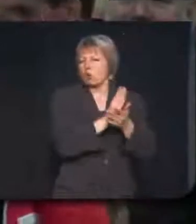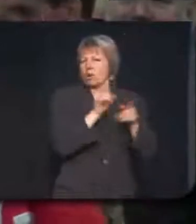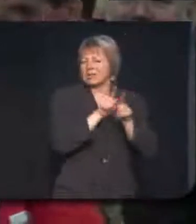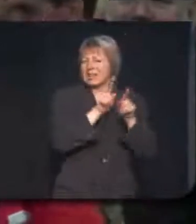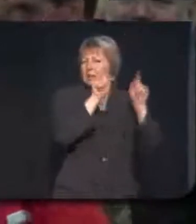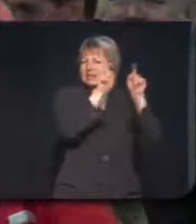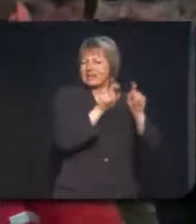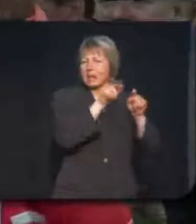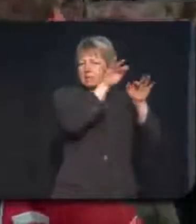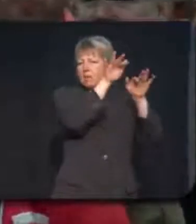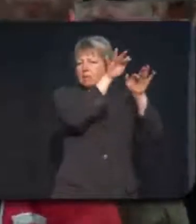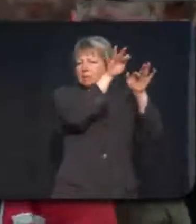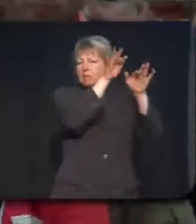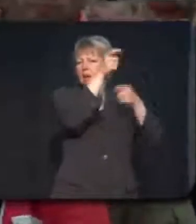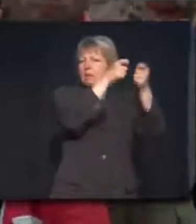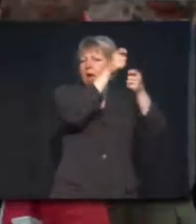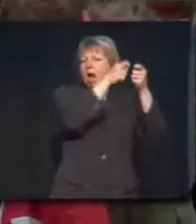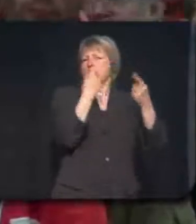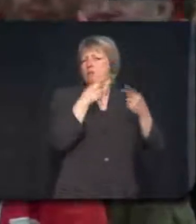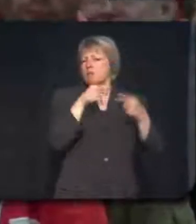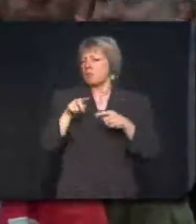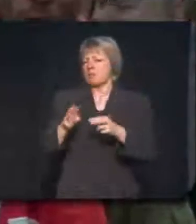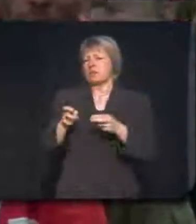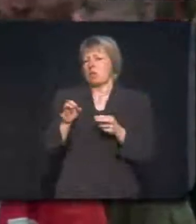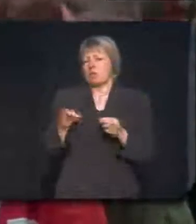dafür ansetzen muss in vielen Fällen danke